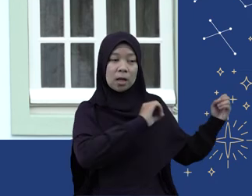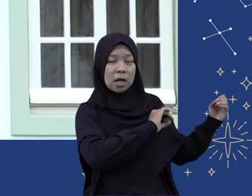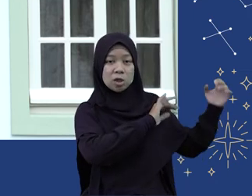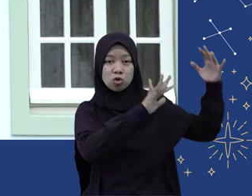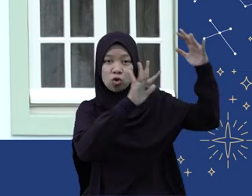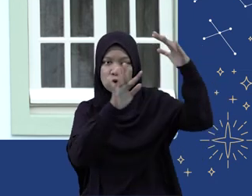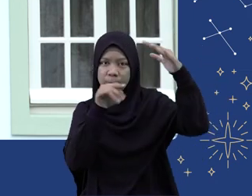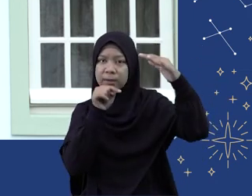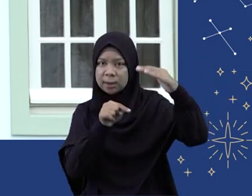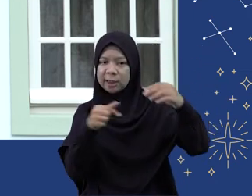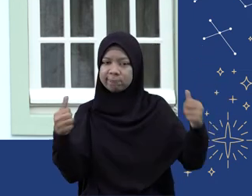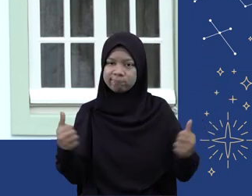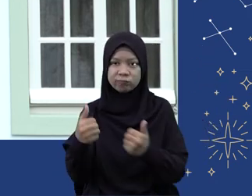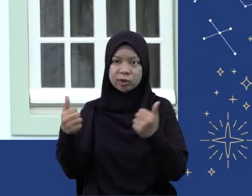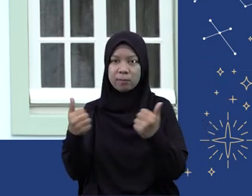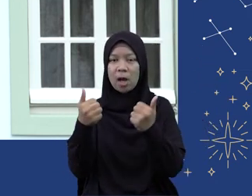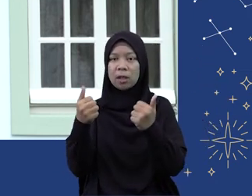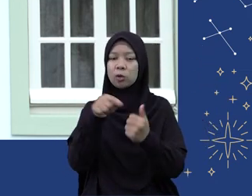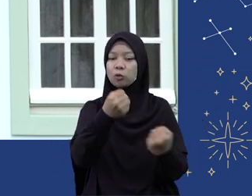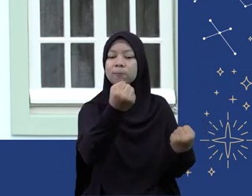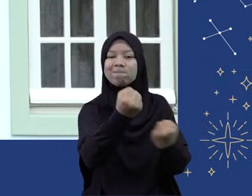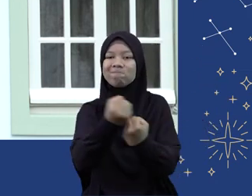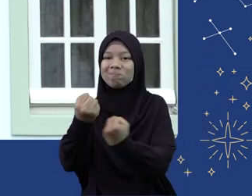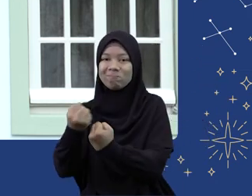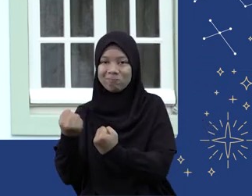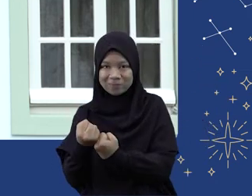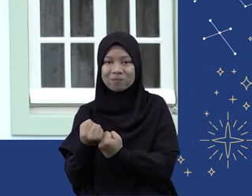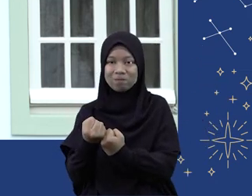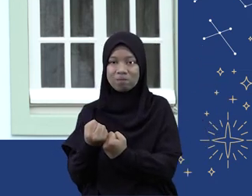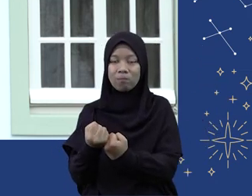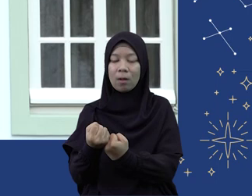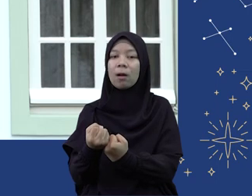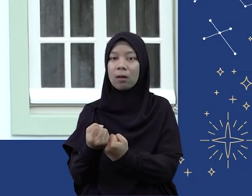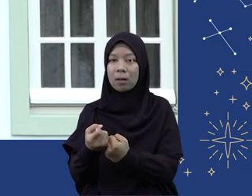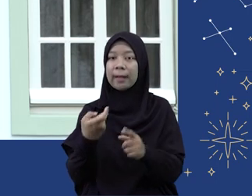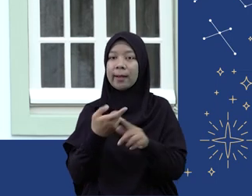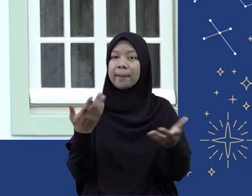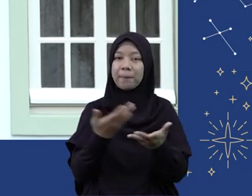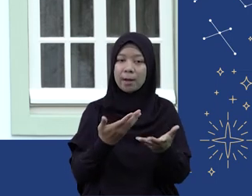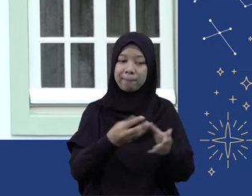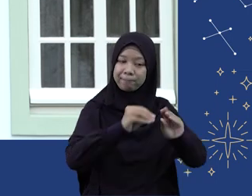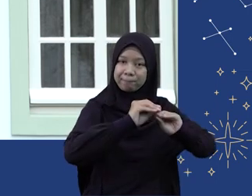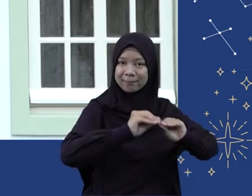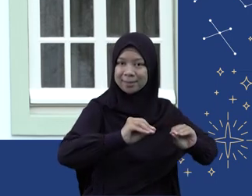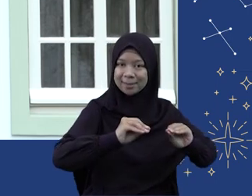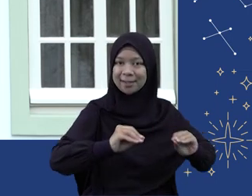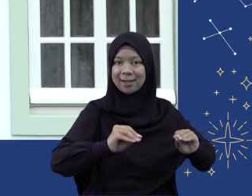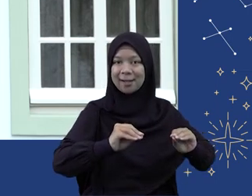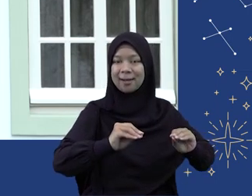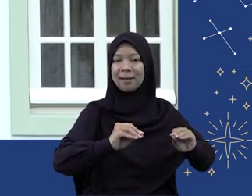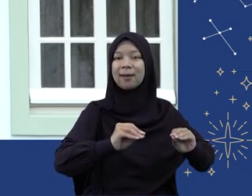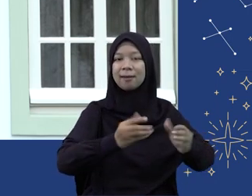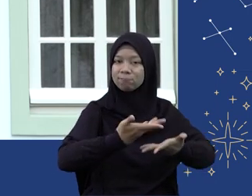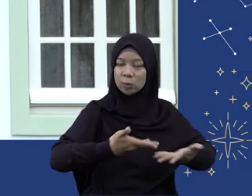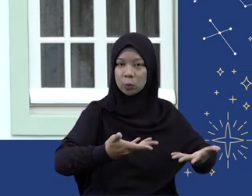mendorong banyak upaya pendekatan antara kemajuan sains dengan upaya pendidikan sains karena